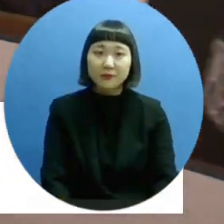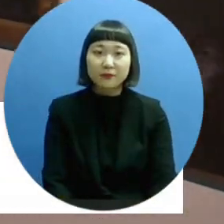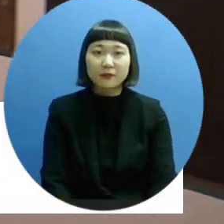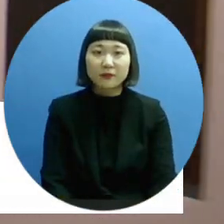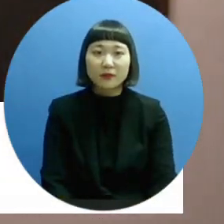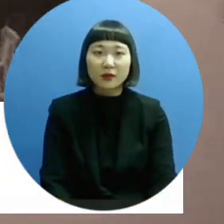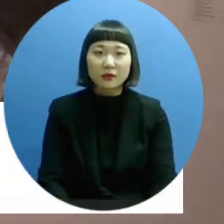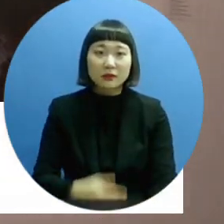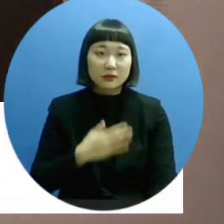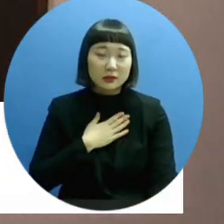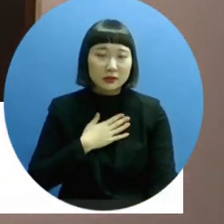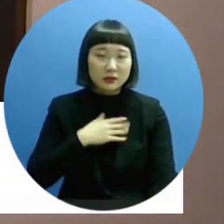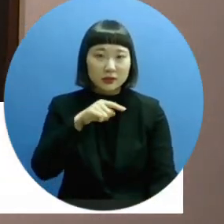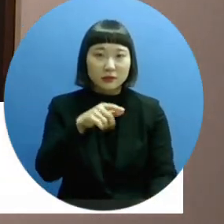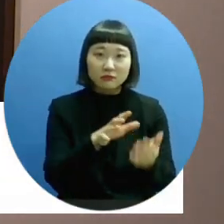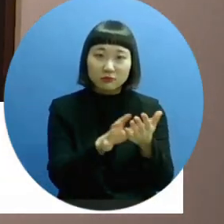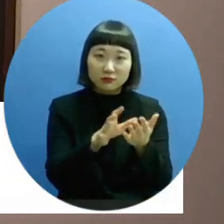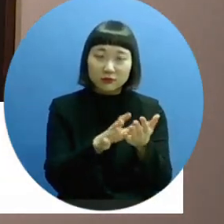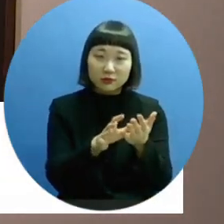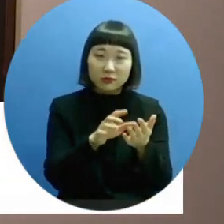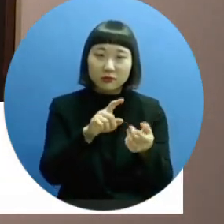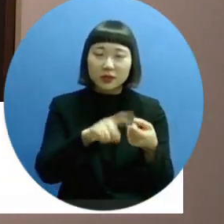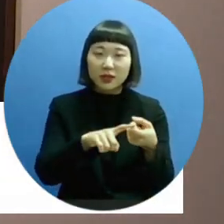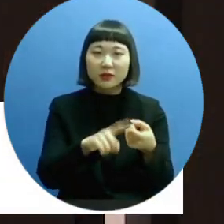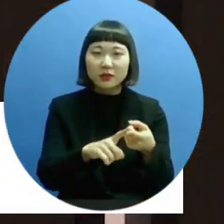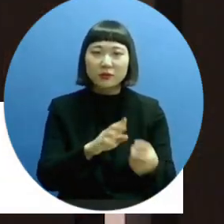with something about death.